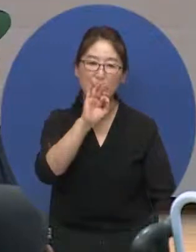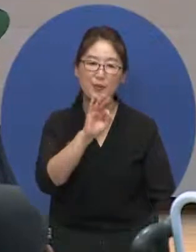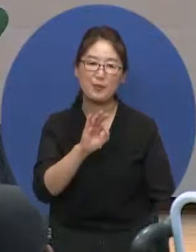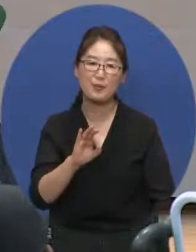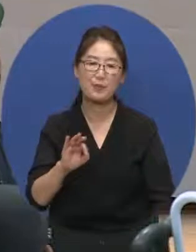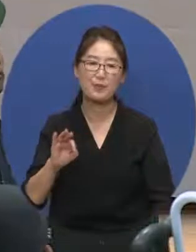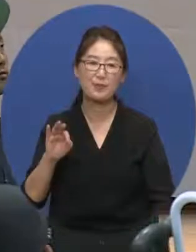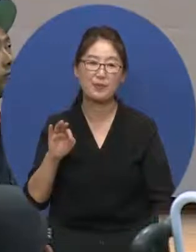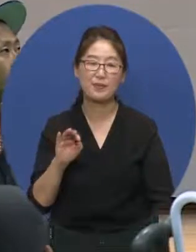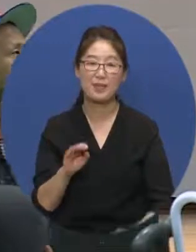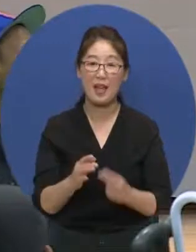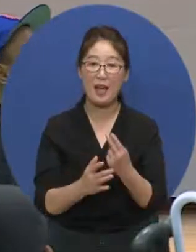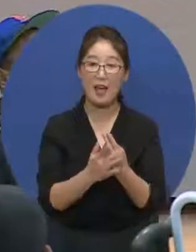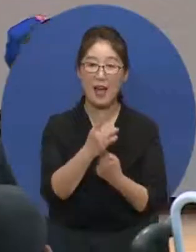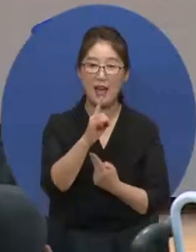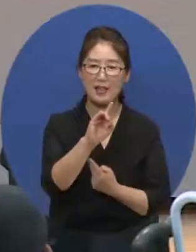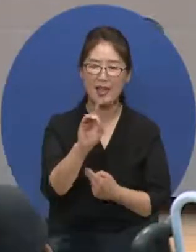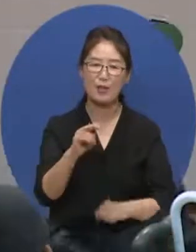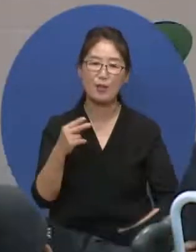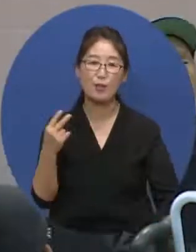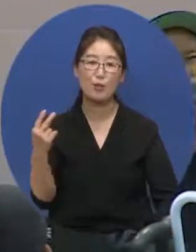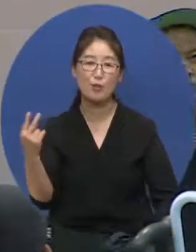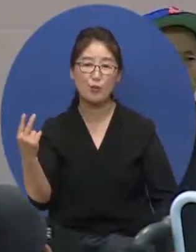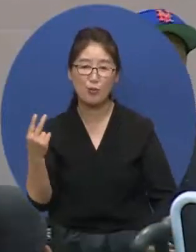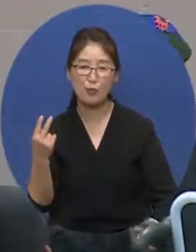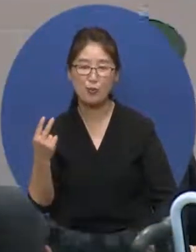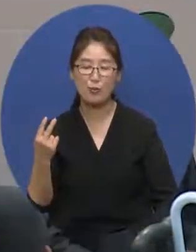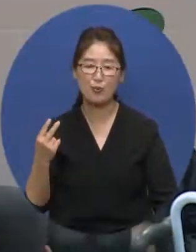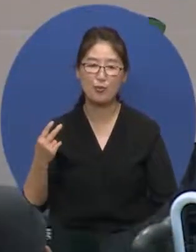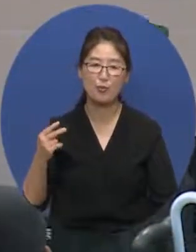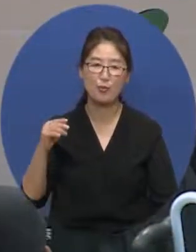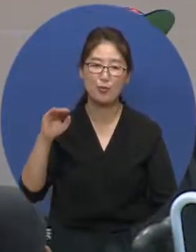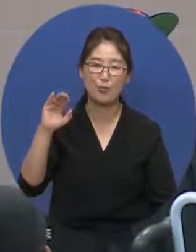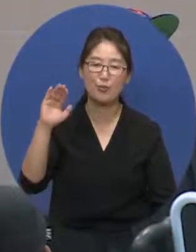하나 아닌 둘이 된다고.